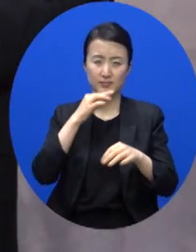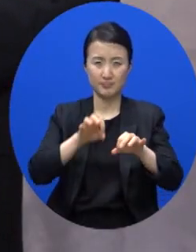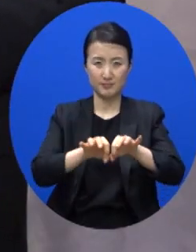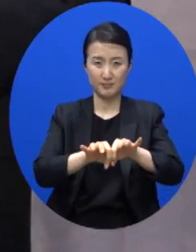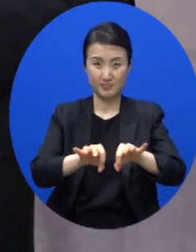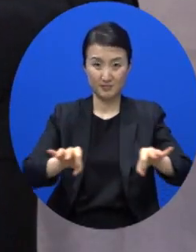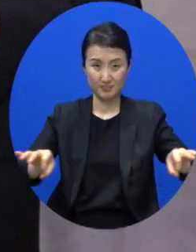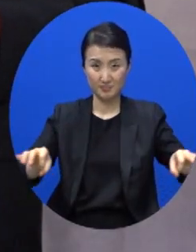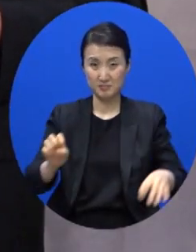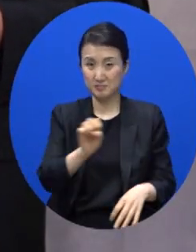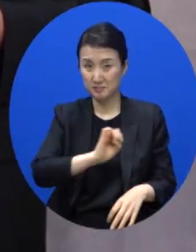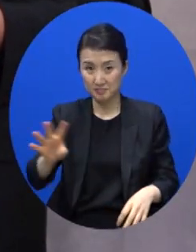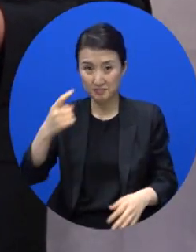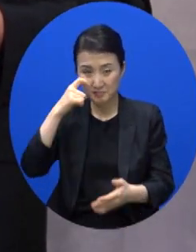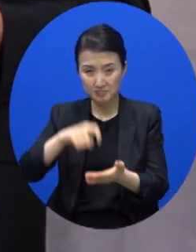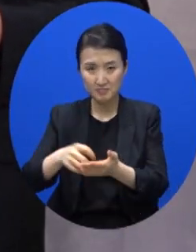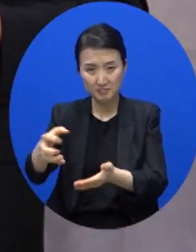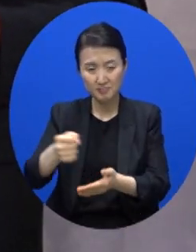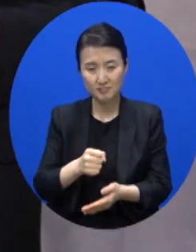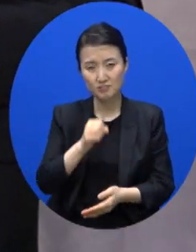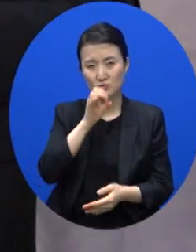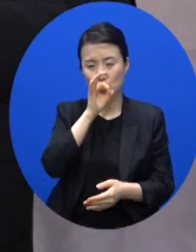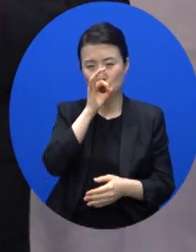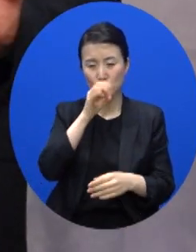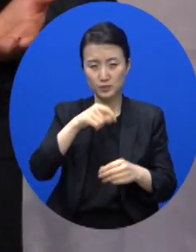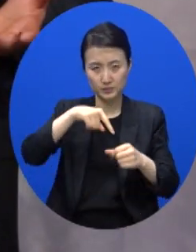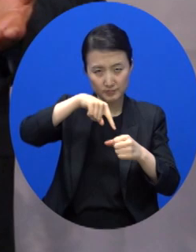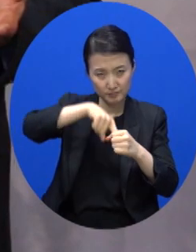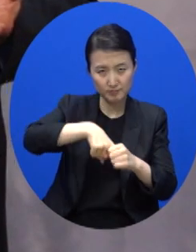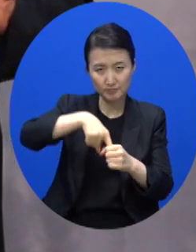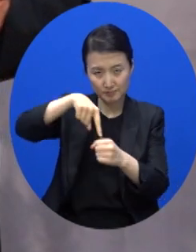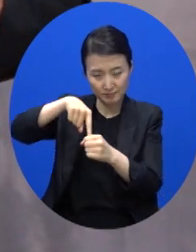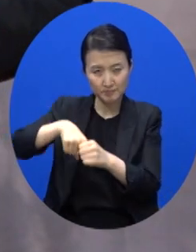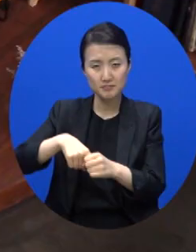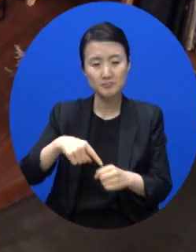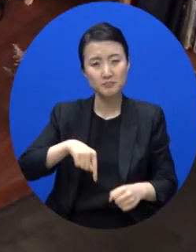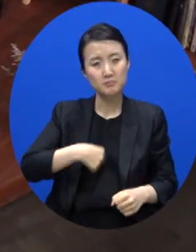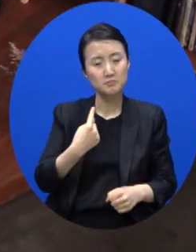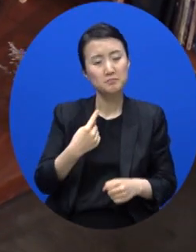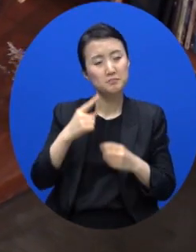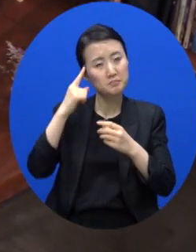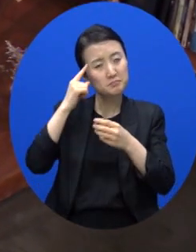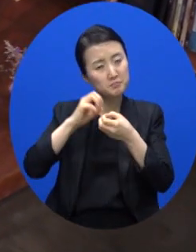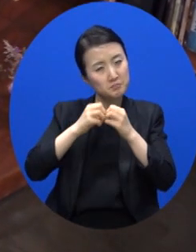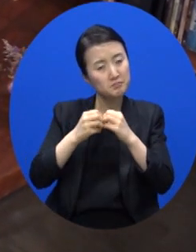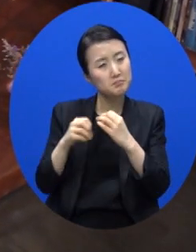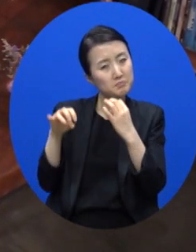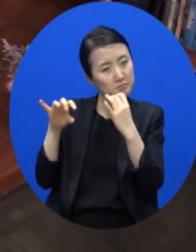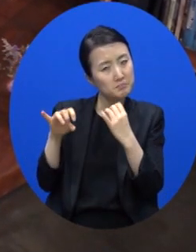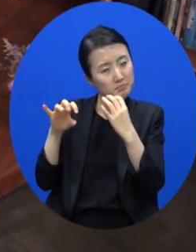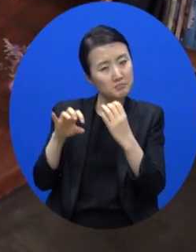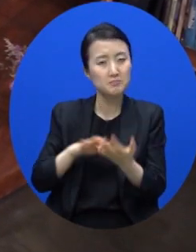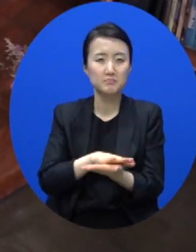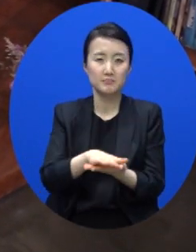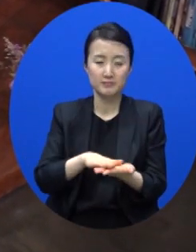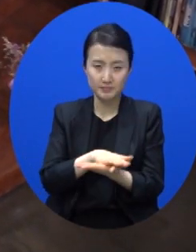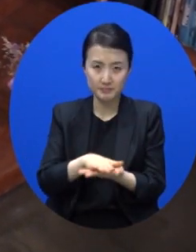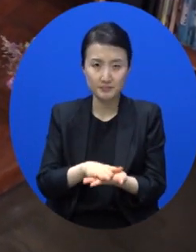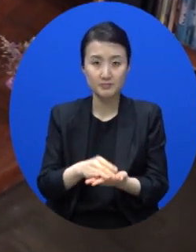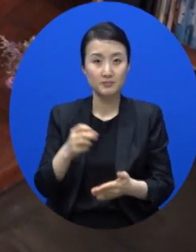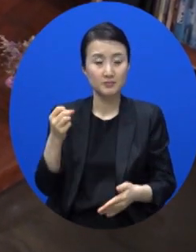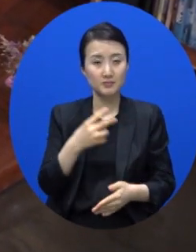이렇게 구멍을 내고 치구를 만들고 해서 파서 불어보기도 했고 또